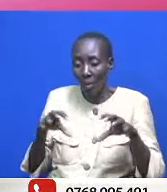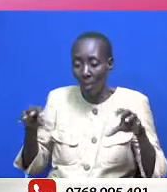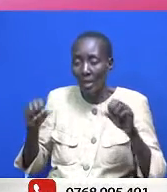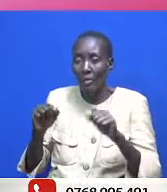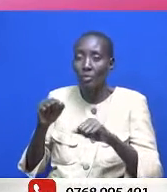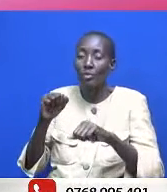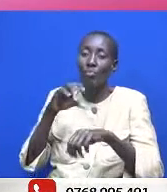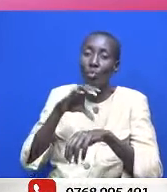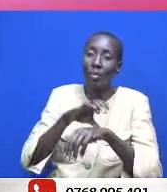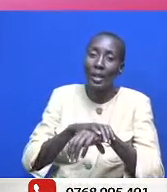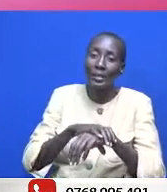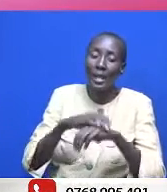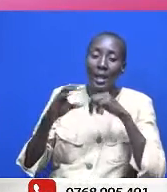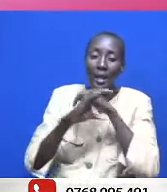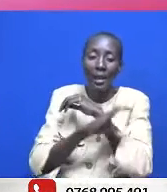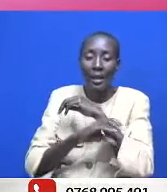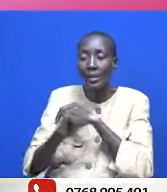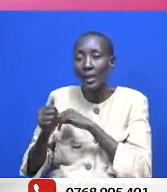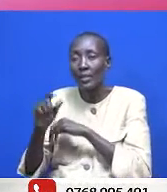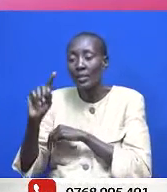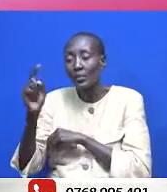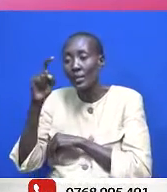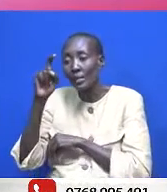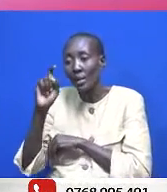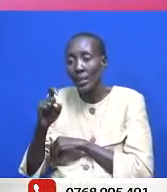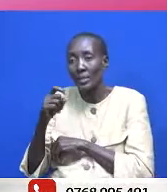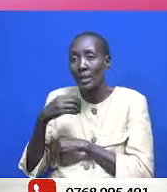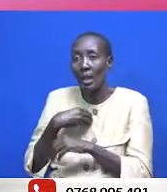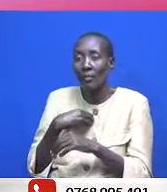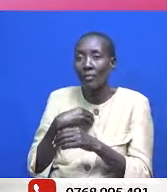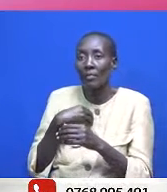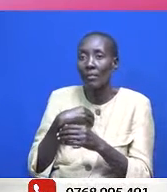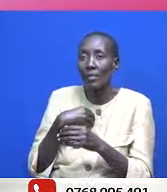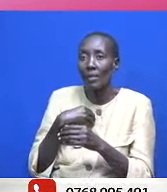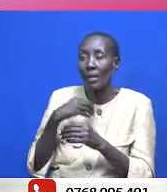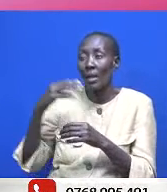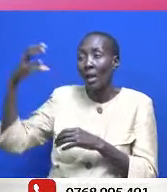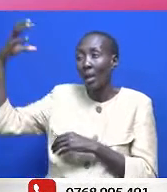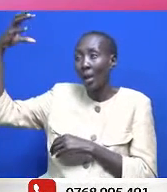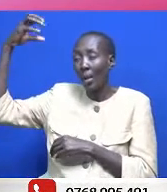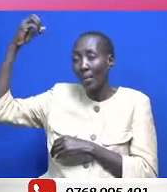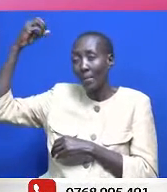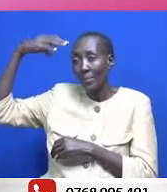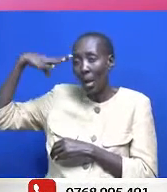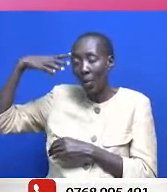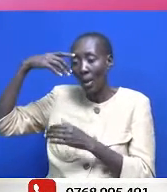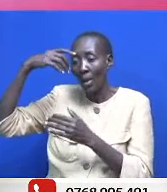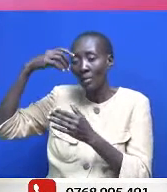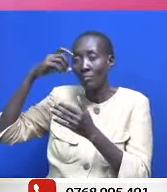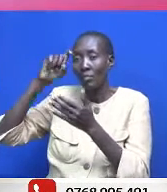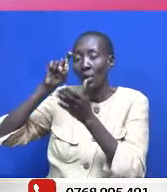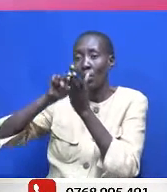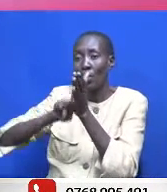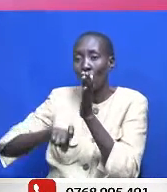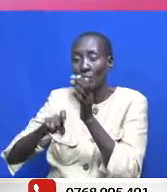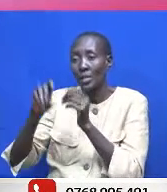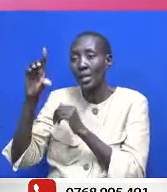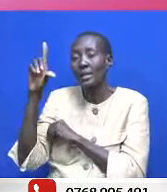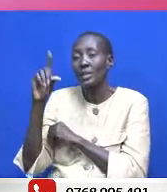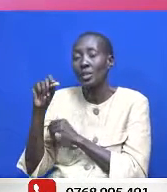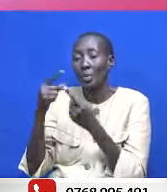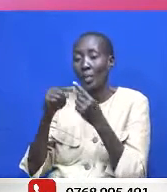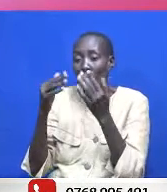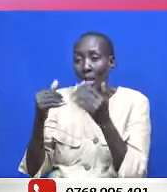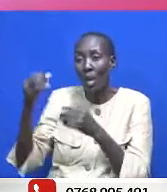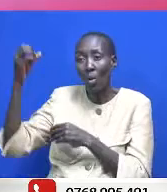zingine, haswa lazima kwanza uwe na bei ya umeme ambayo ni nafuu. Na ukiangalia sasa bei yetu